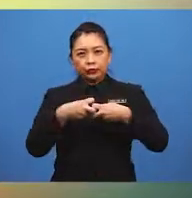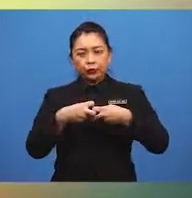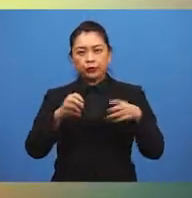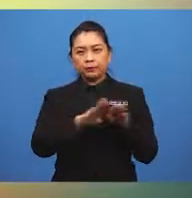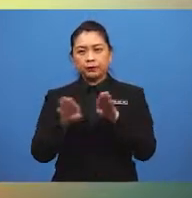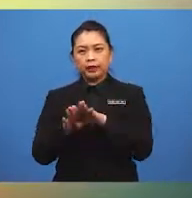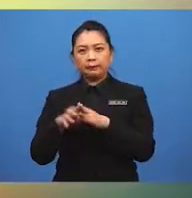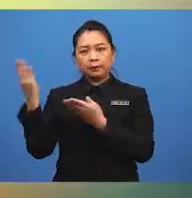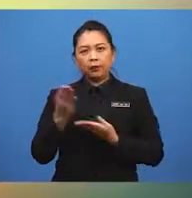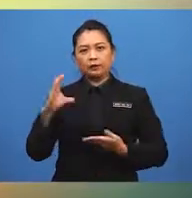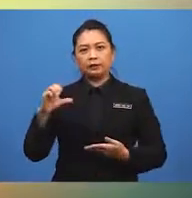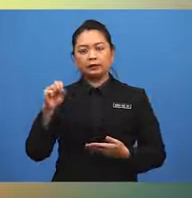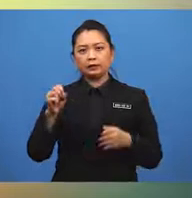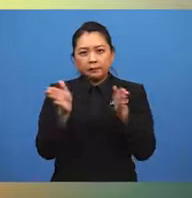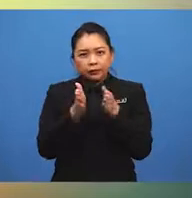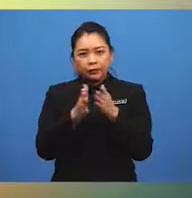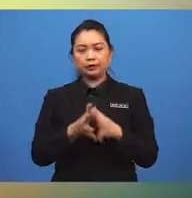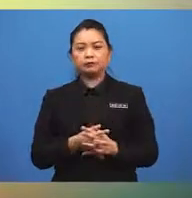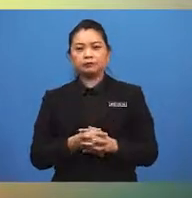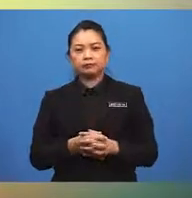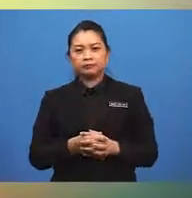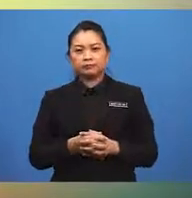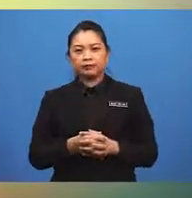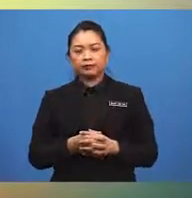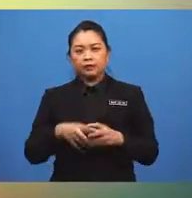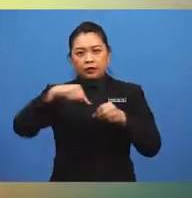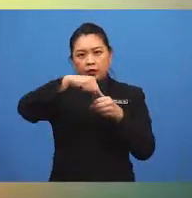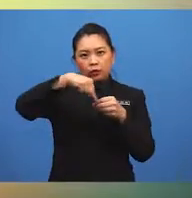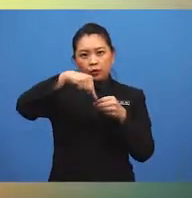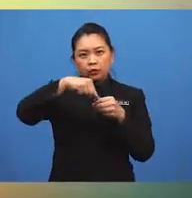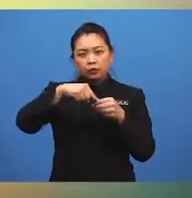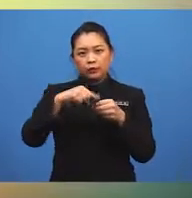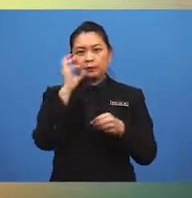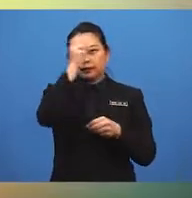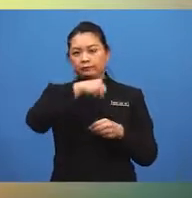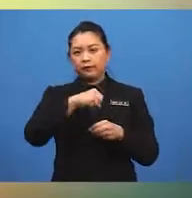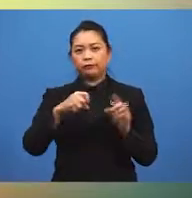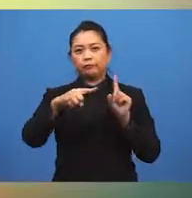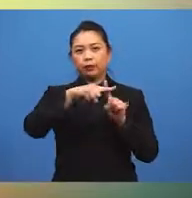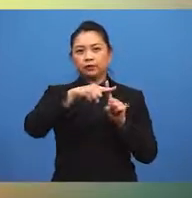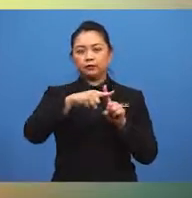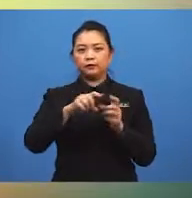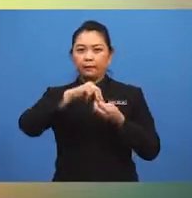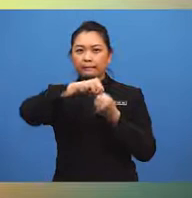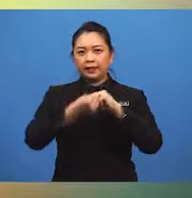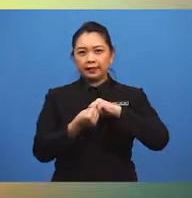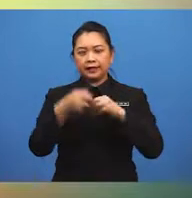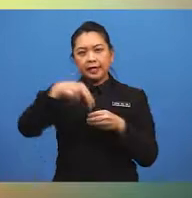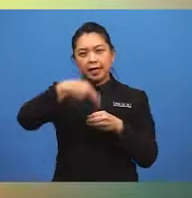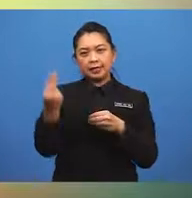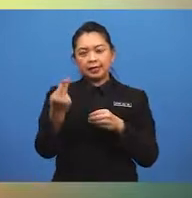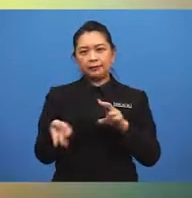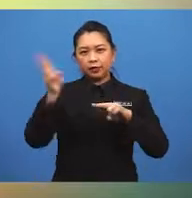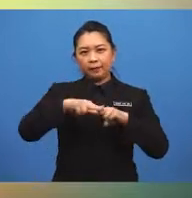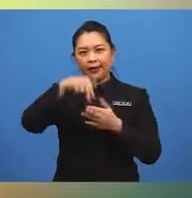sebagai pembawa cas minoriti. Lohong adalah bersifat positif. Maka, hasil